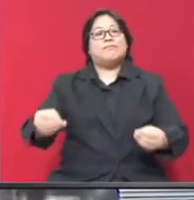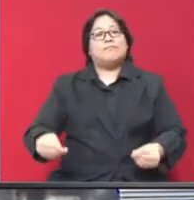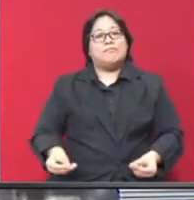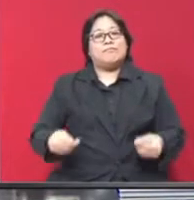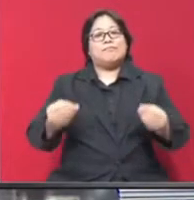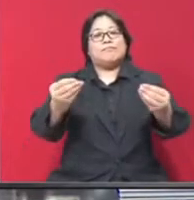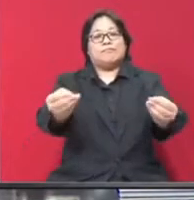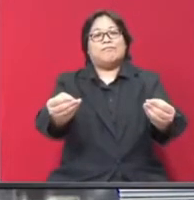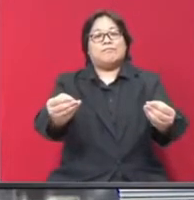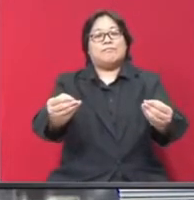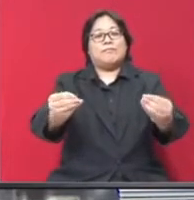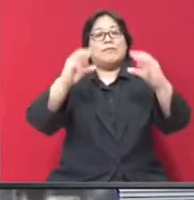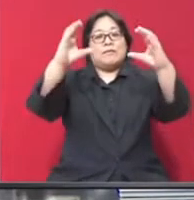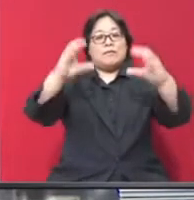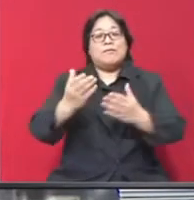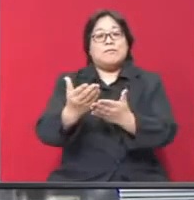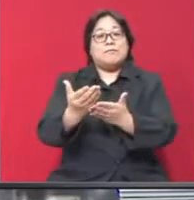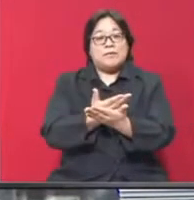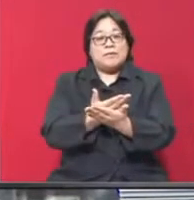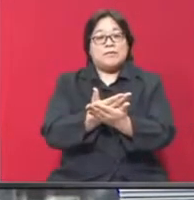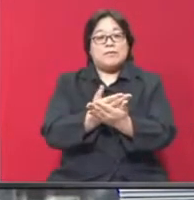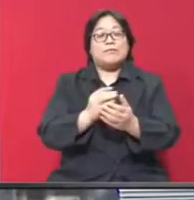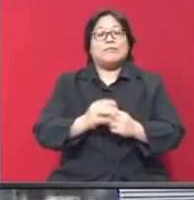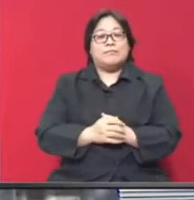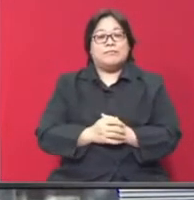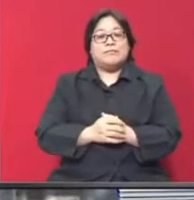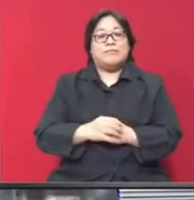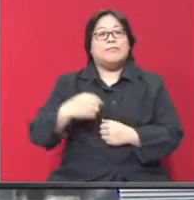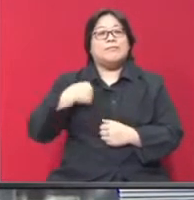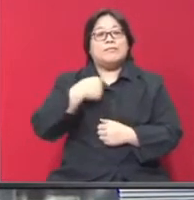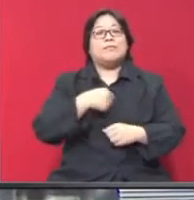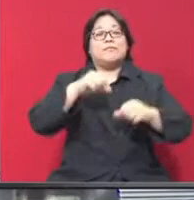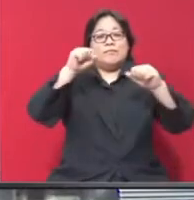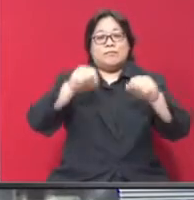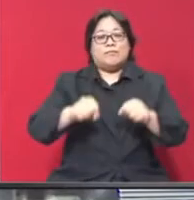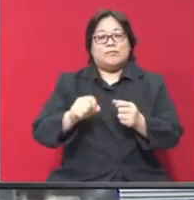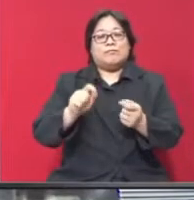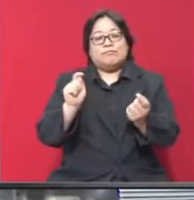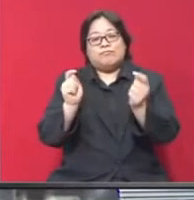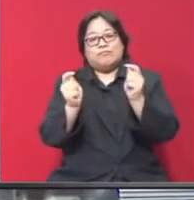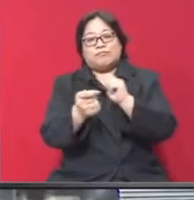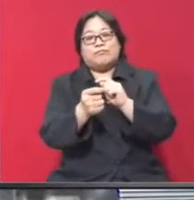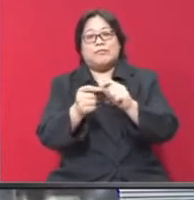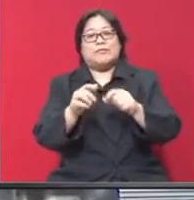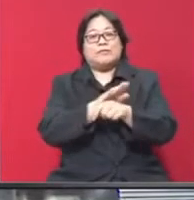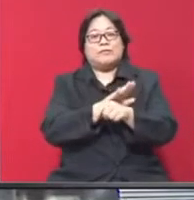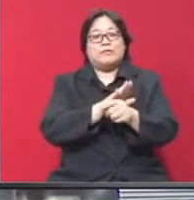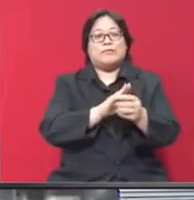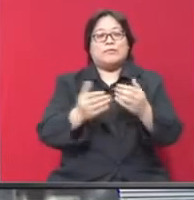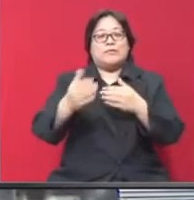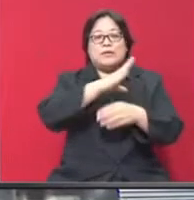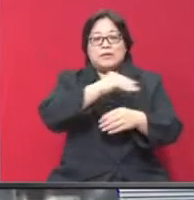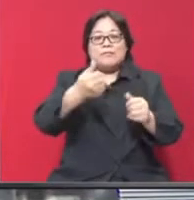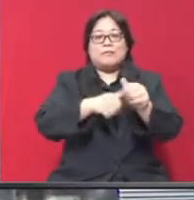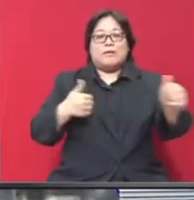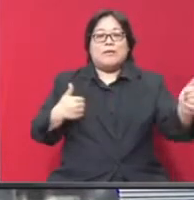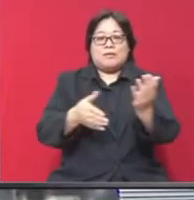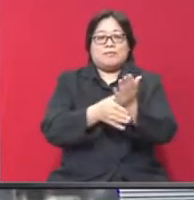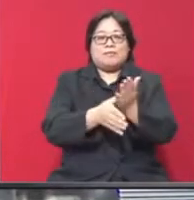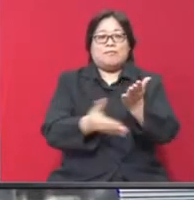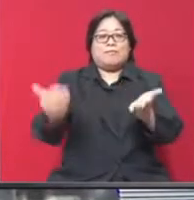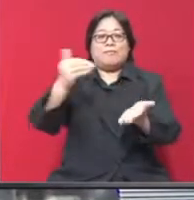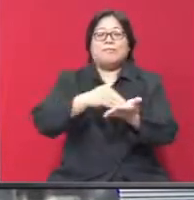membawa si kaedah-kaedah baru ibana kita dapat merekam sepenuhnya kepada pedagang semula ini sekena Terima kasih Tuhan